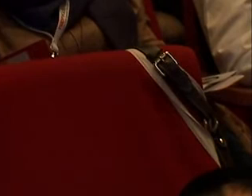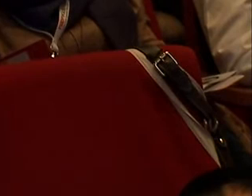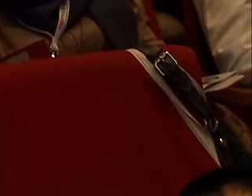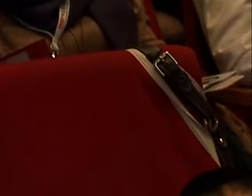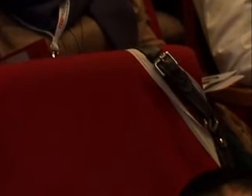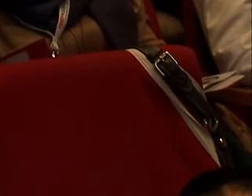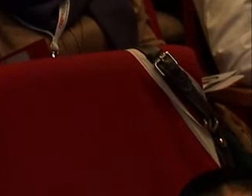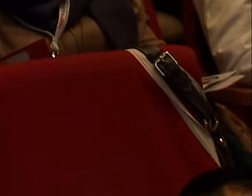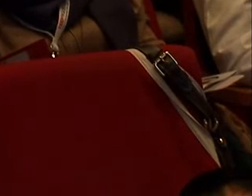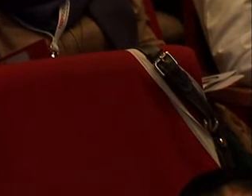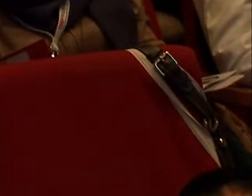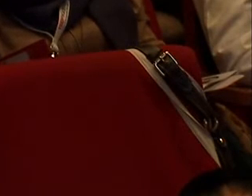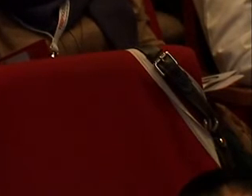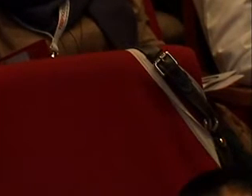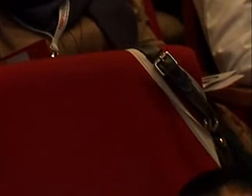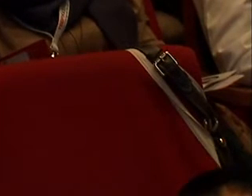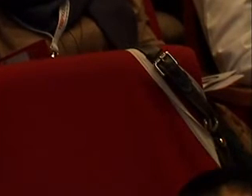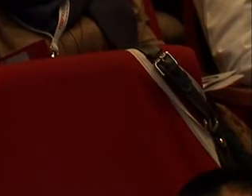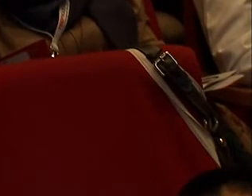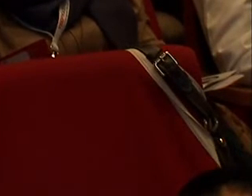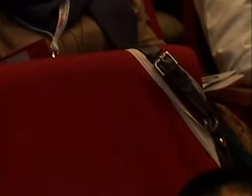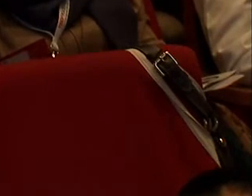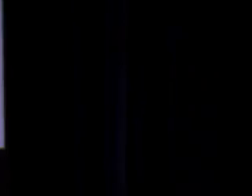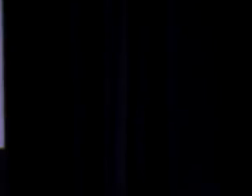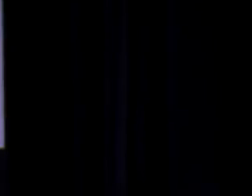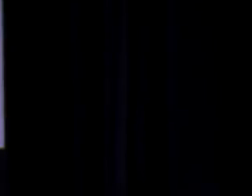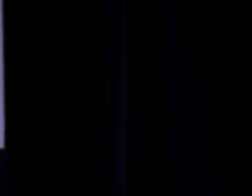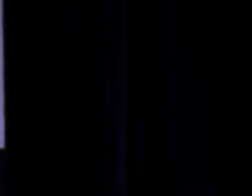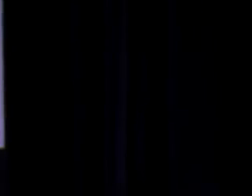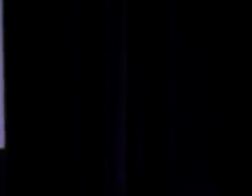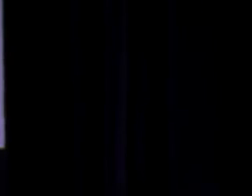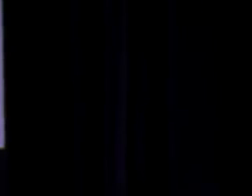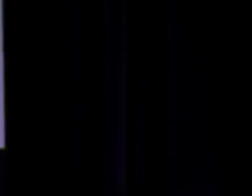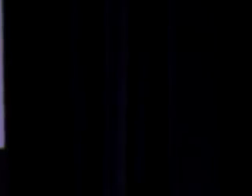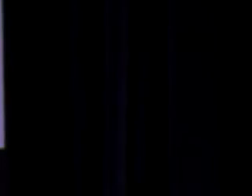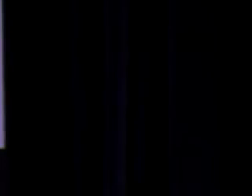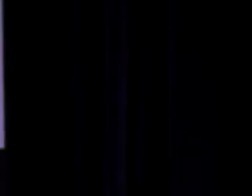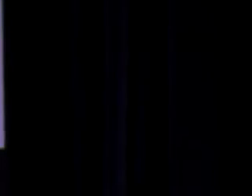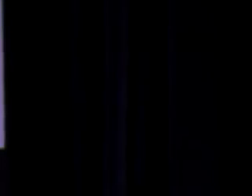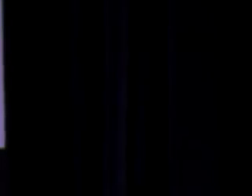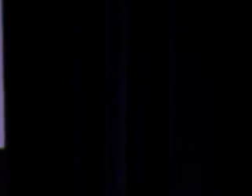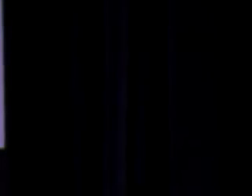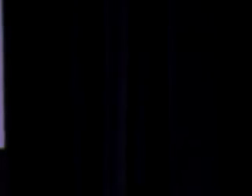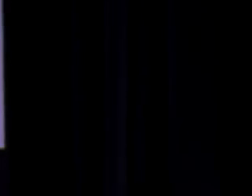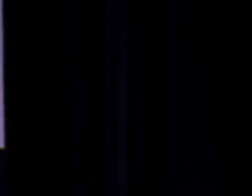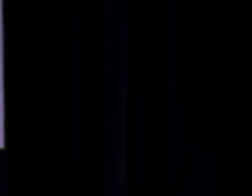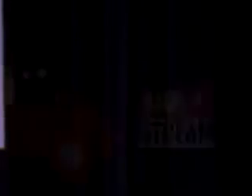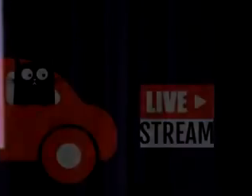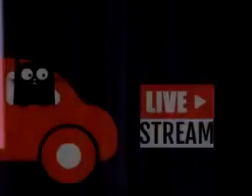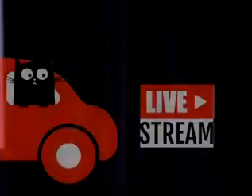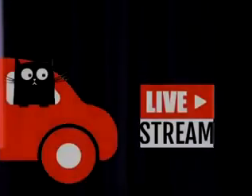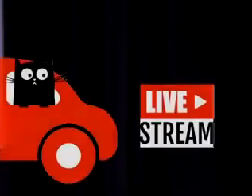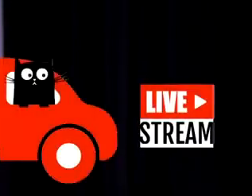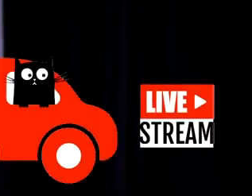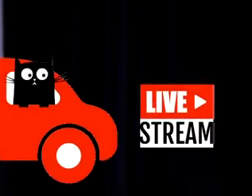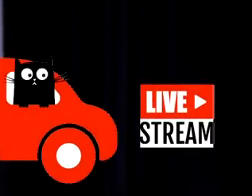άρχισε να σκάει και να σφιχτιά κάτω από τη βαριά φορεσιά του. «Αχ, μωρέ, αυτός ο ήλιος, τι καυτός